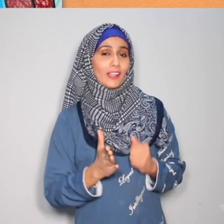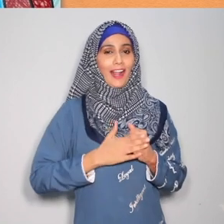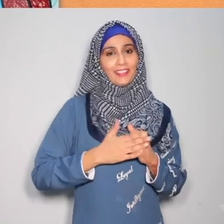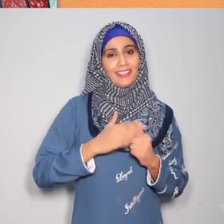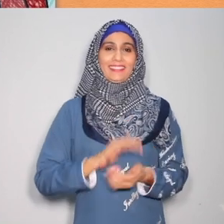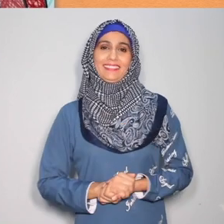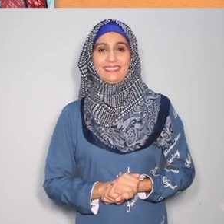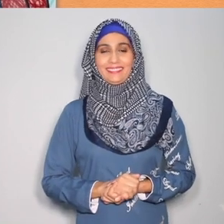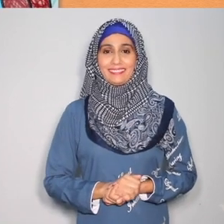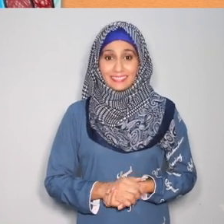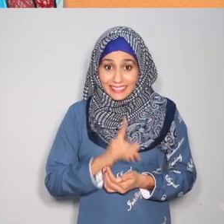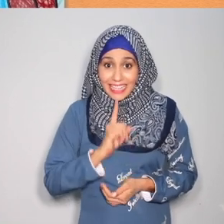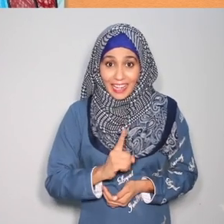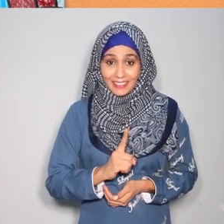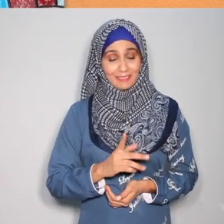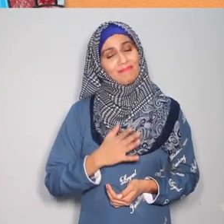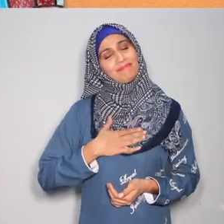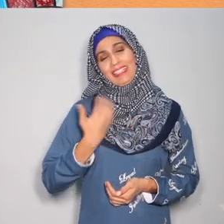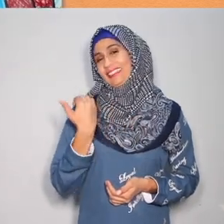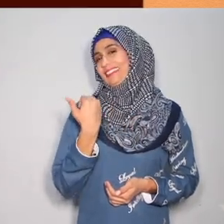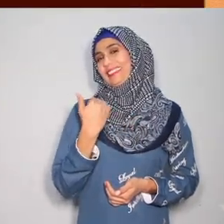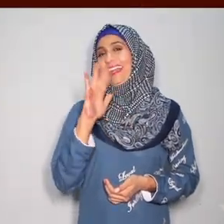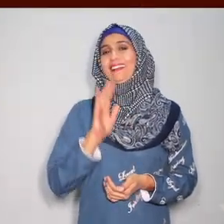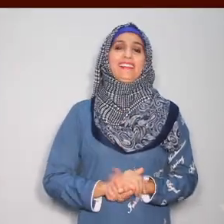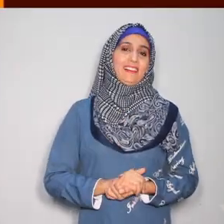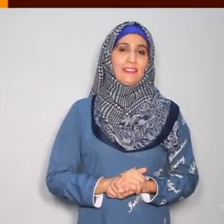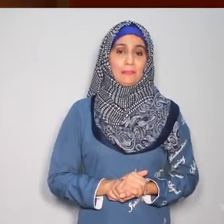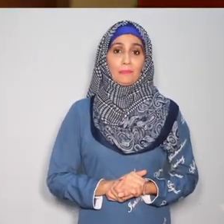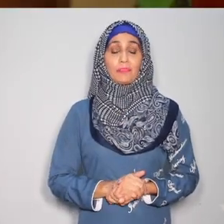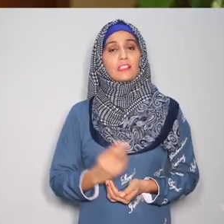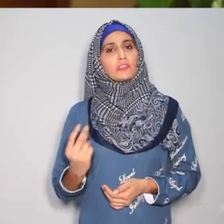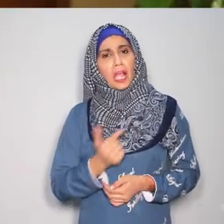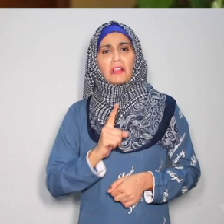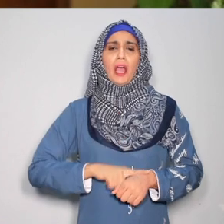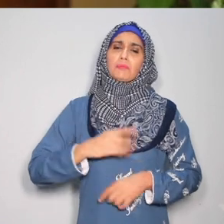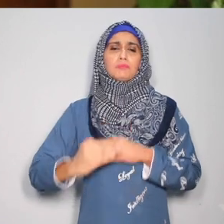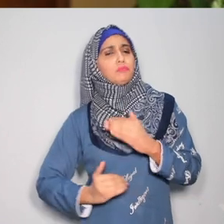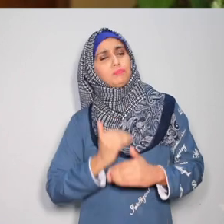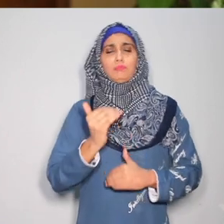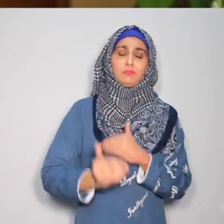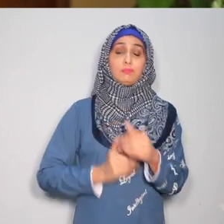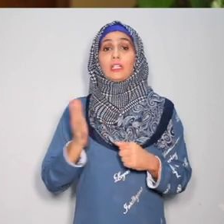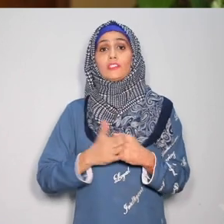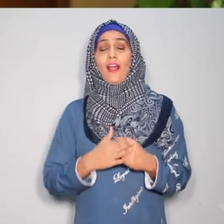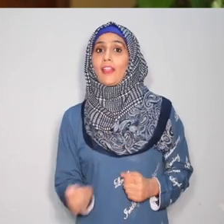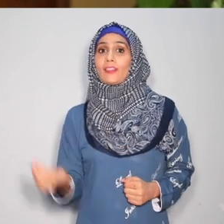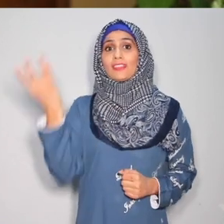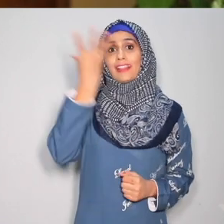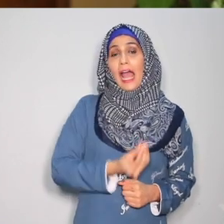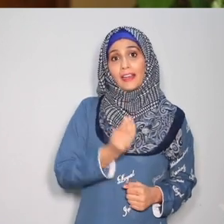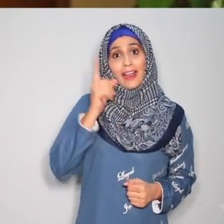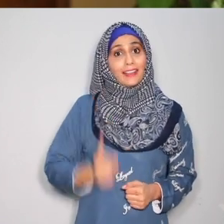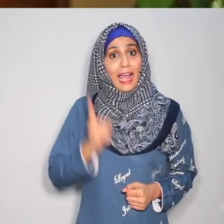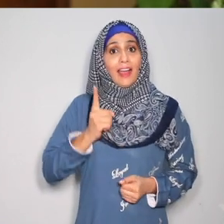मिलेंगी। अच्छा, अब मैं चलता हूँ। जल्द ही वक्त गुजरा और शादी का दिन आ